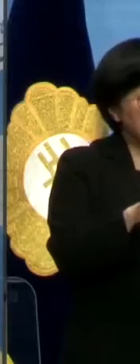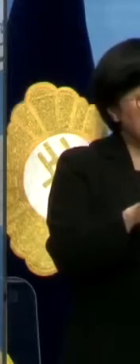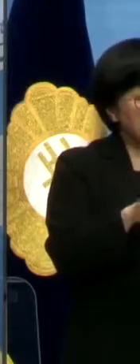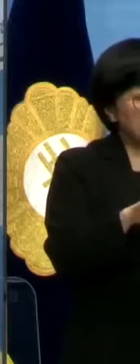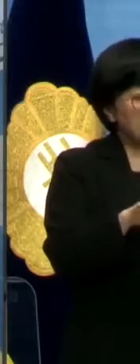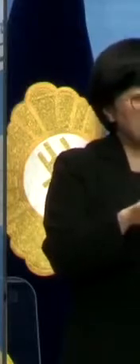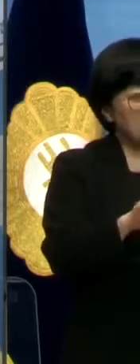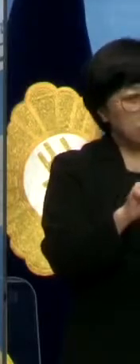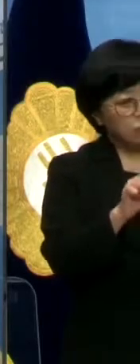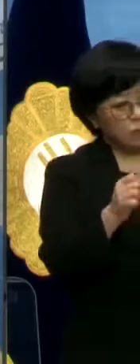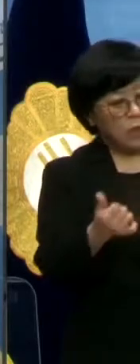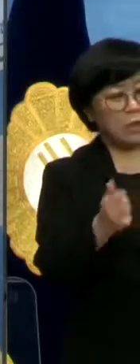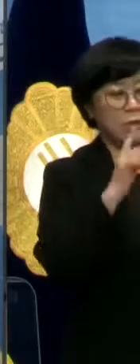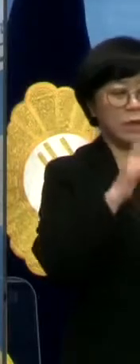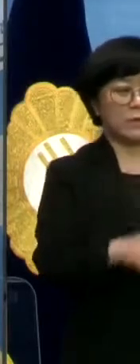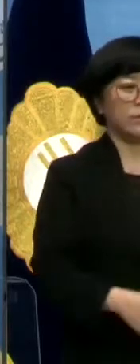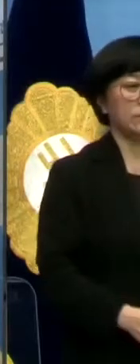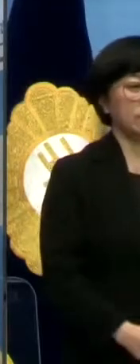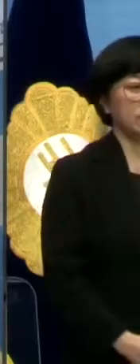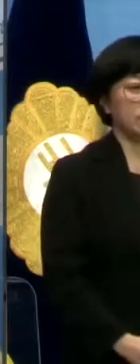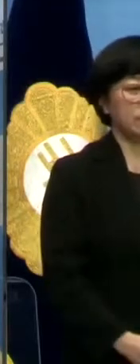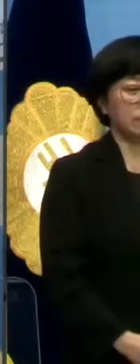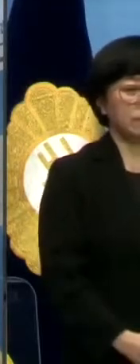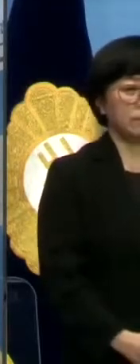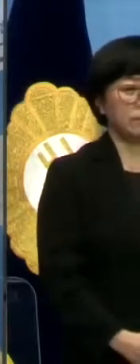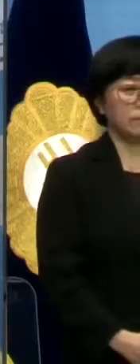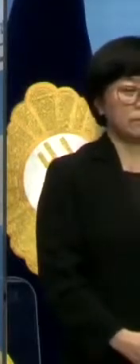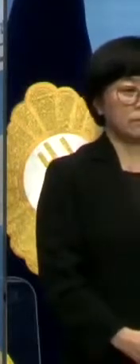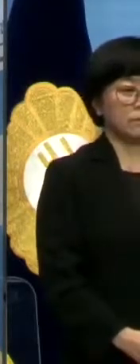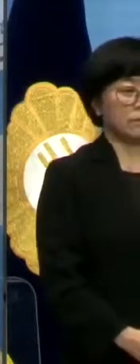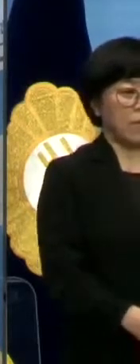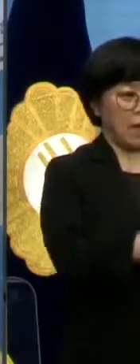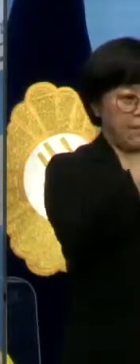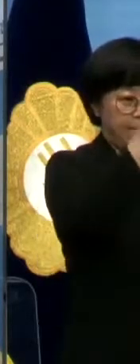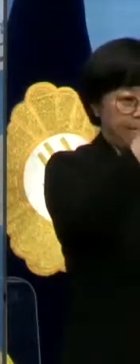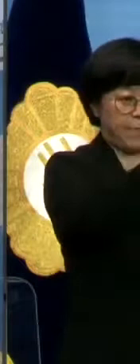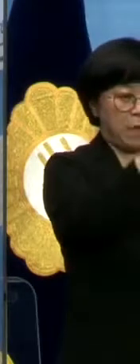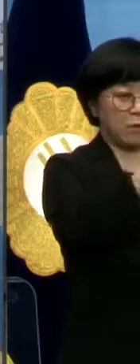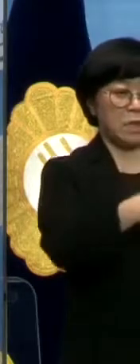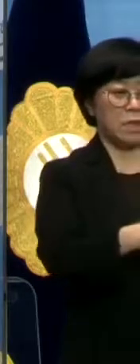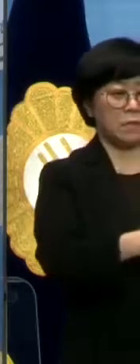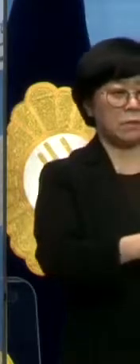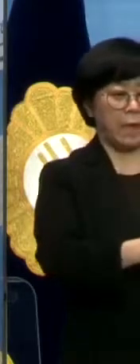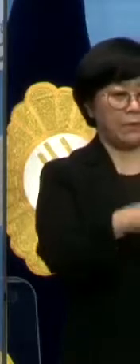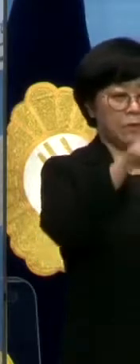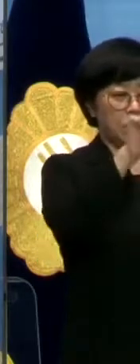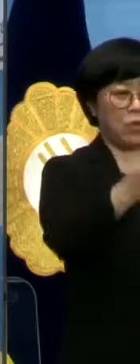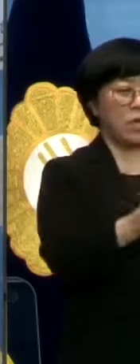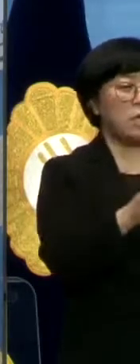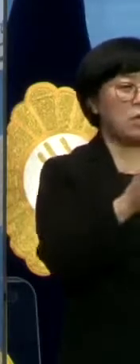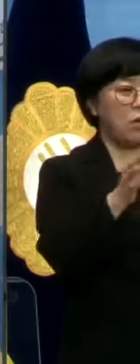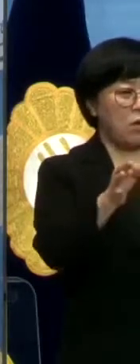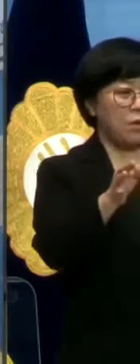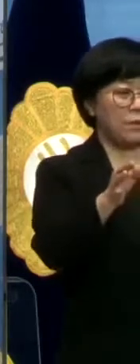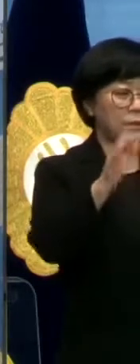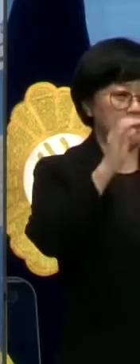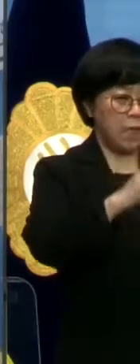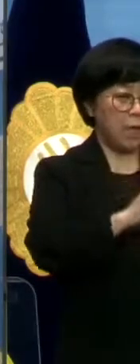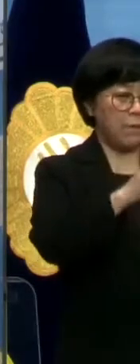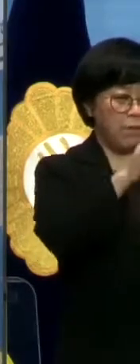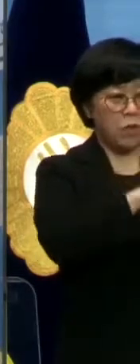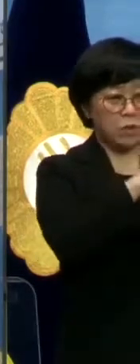이 시간에도 죽어간다는 사실입니다. 헌법 23조에는 영업 제한 보상은